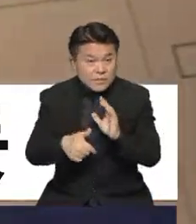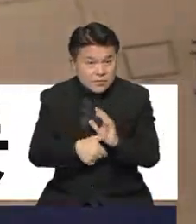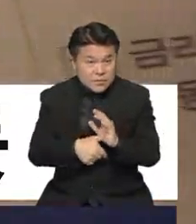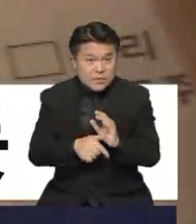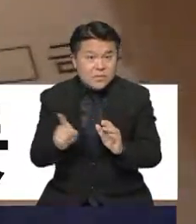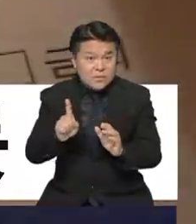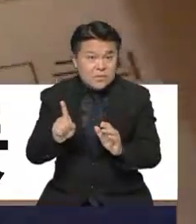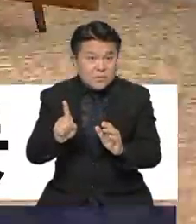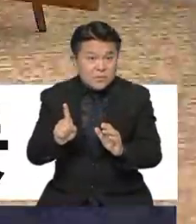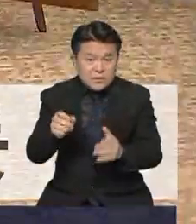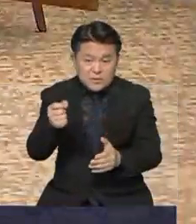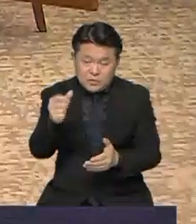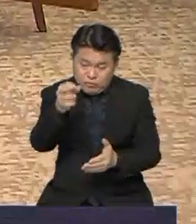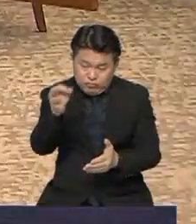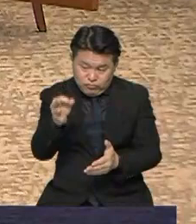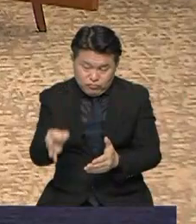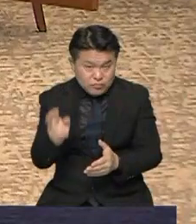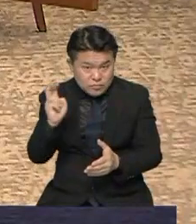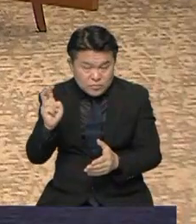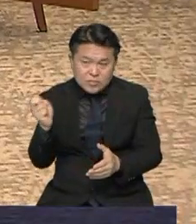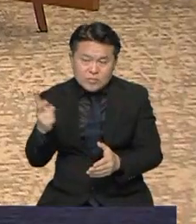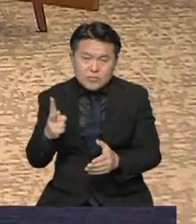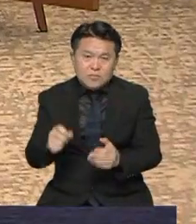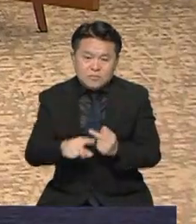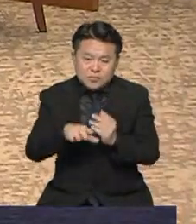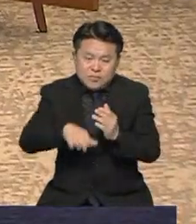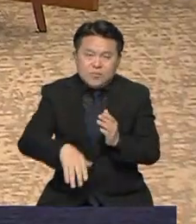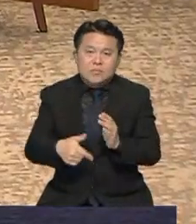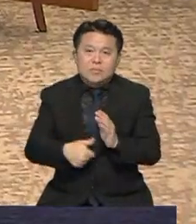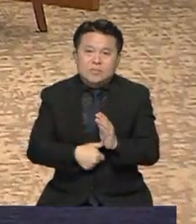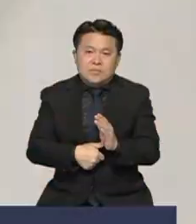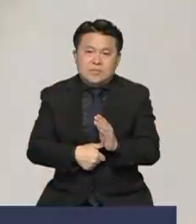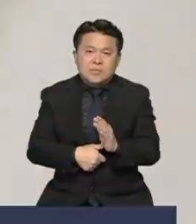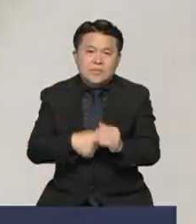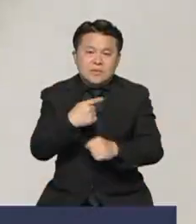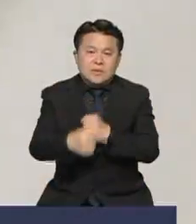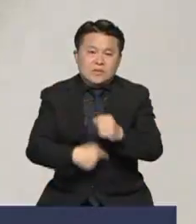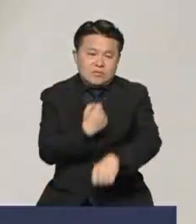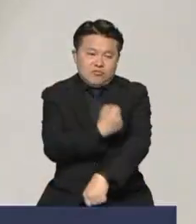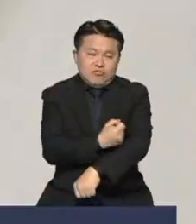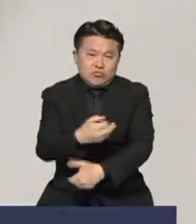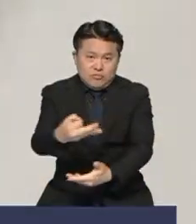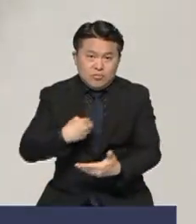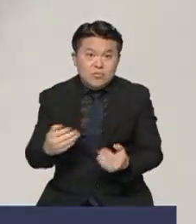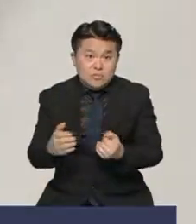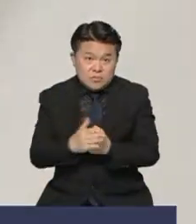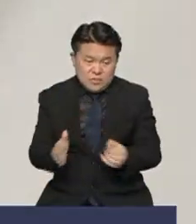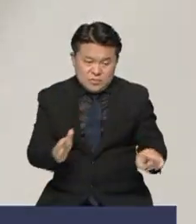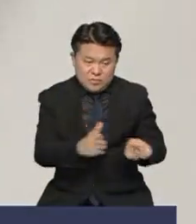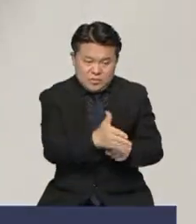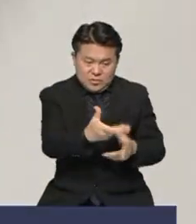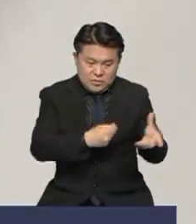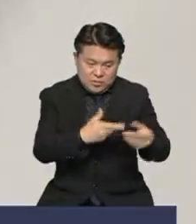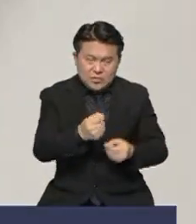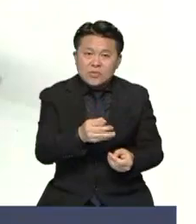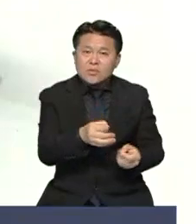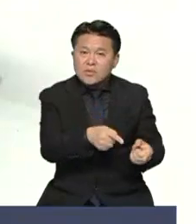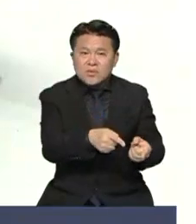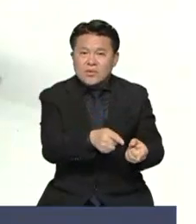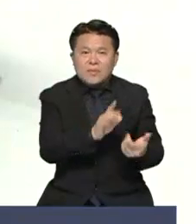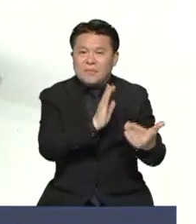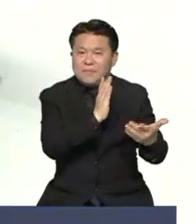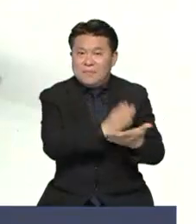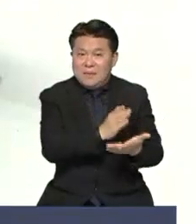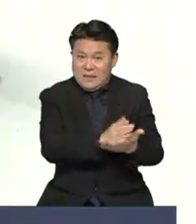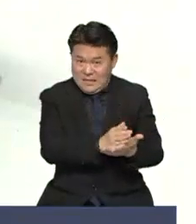이어갈 것으로 예상됩니다. 또 연말 성과급 결산에 따른 상각 등이 신용대출과 같은 기타 대출 감소 요인으로